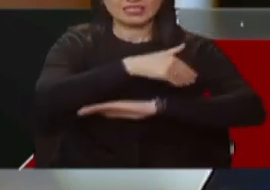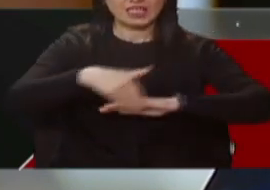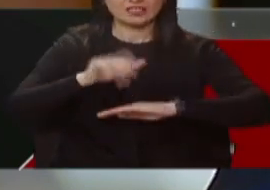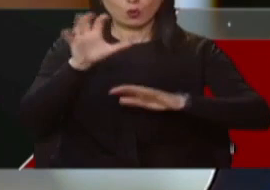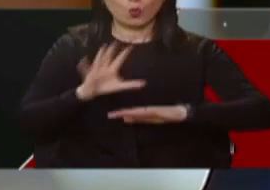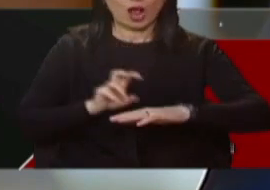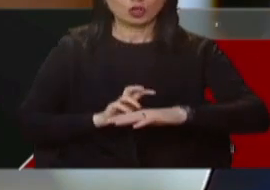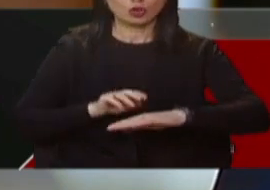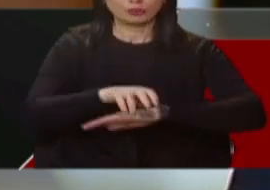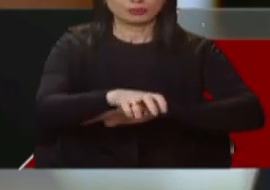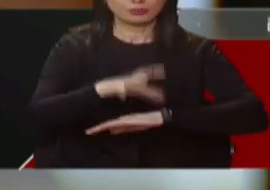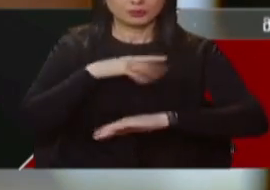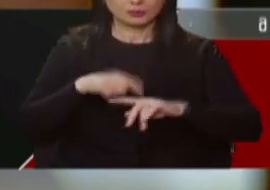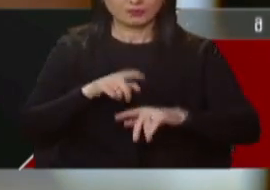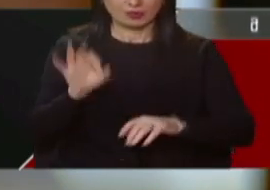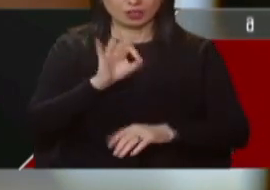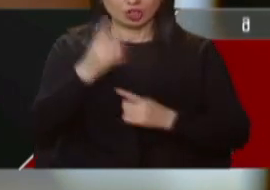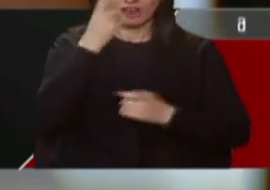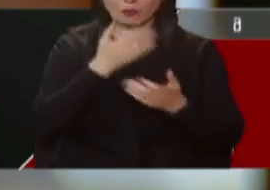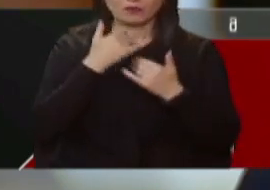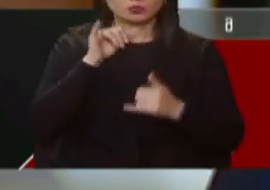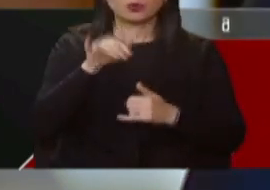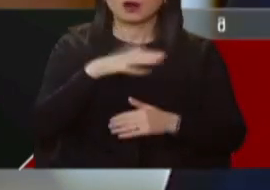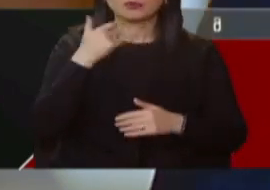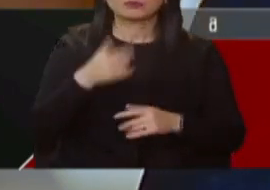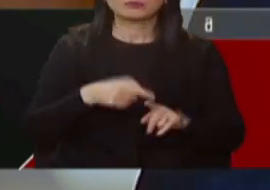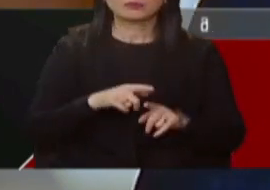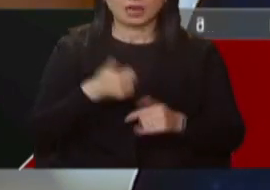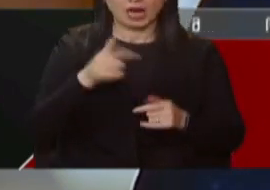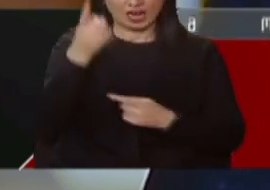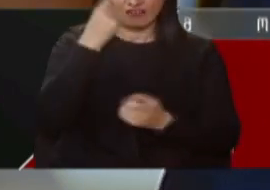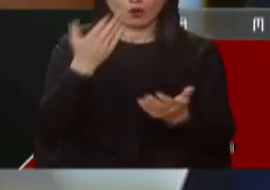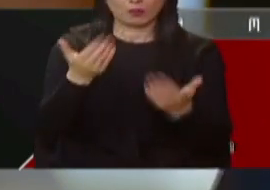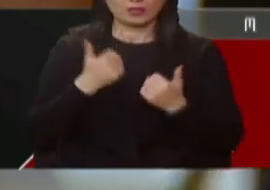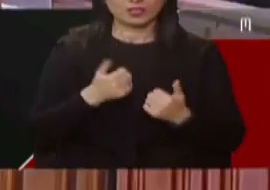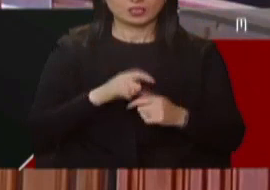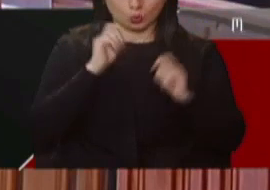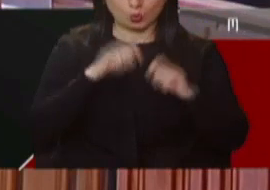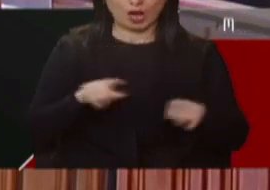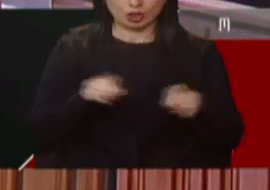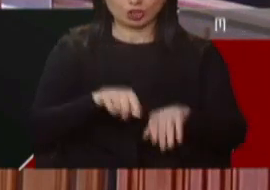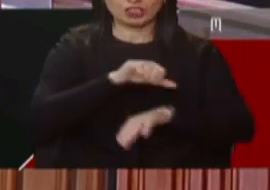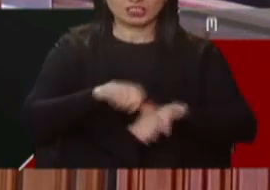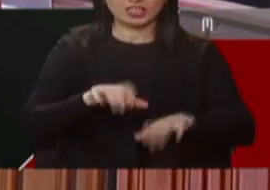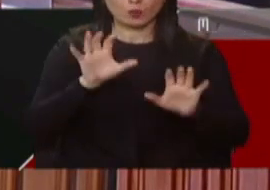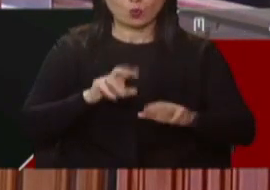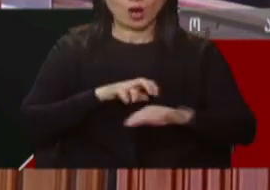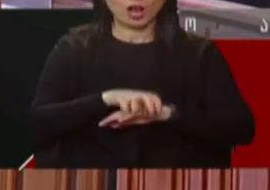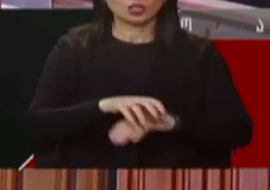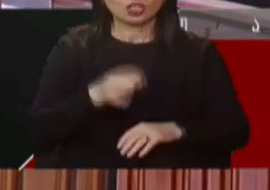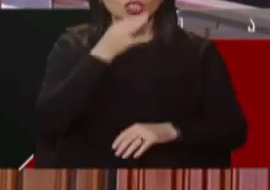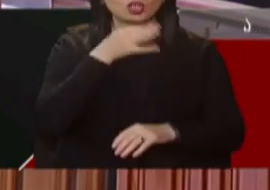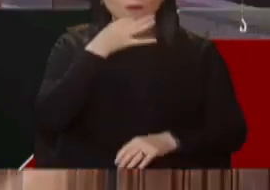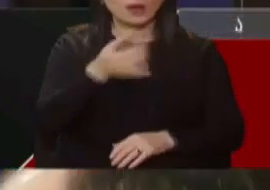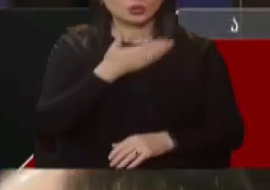უკანონო კვეთასთან დაკავშირებით. Ამის შესახებ ჩვენ ინფორმაცია არ გვაქვს და კარგი იქნება, თუ მაგ ინფორმაციას უკრაინელები მოგაცხადებენ. Am temaze pasuhi jerjerobit